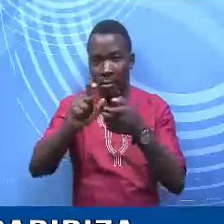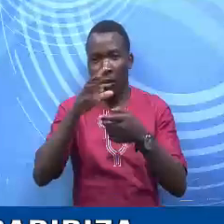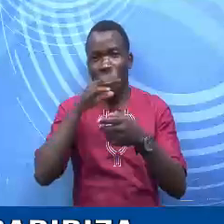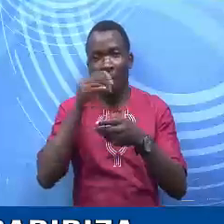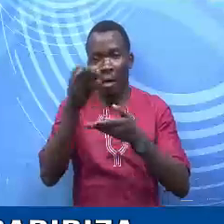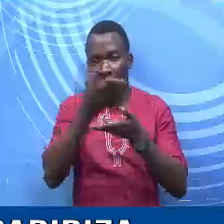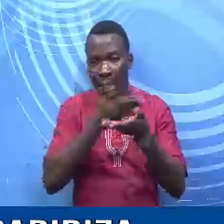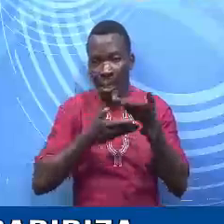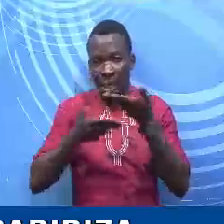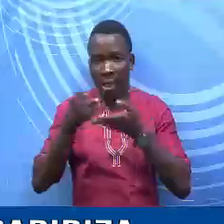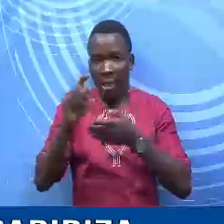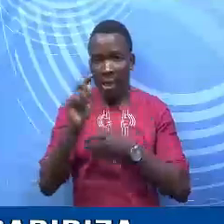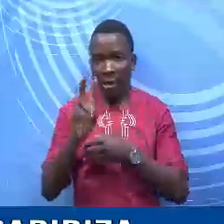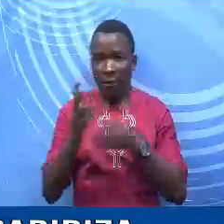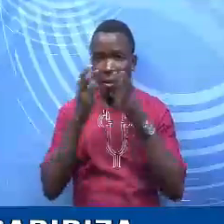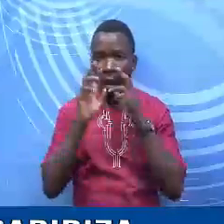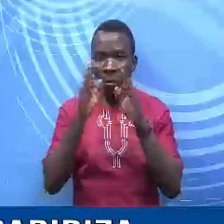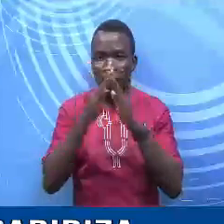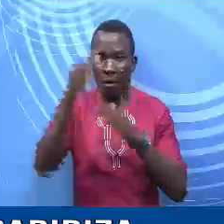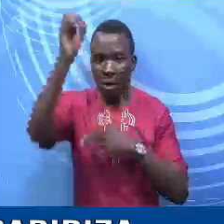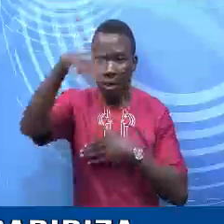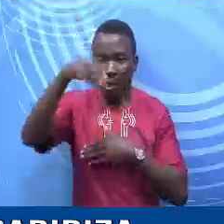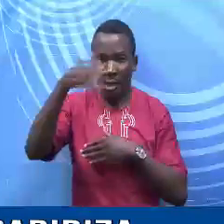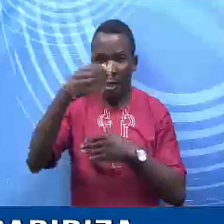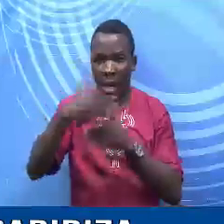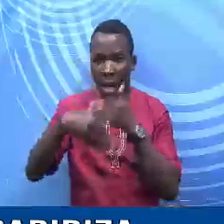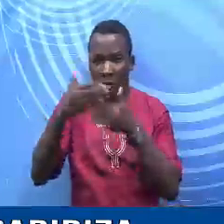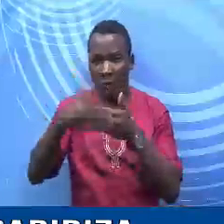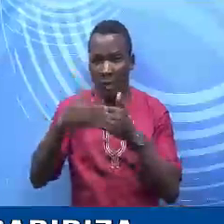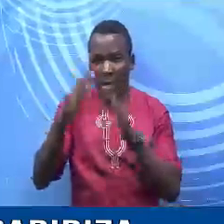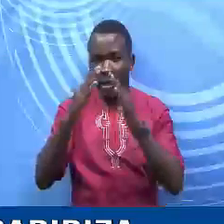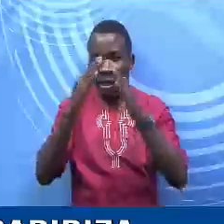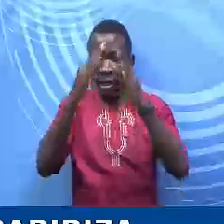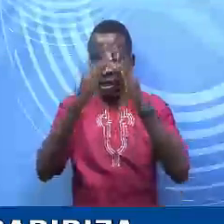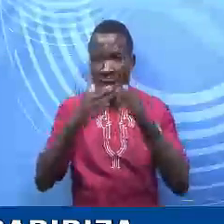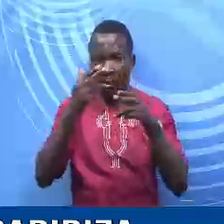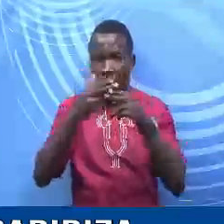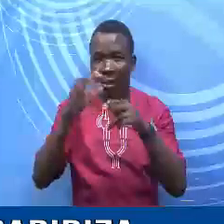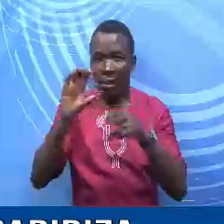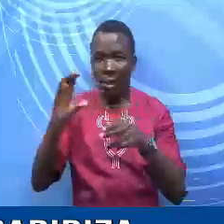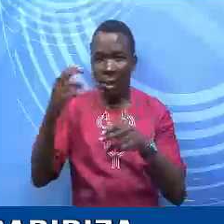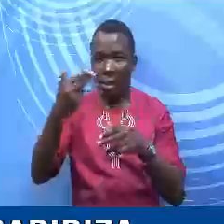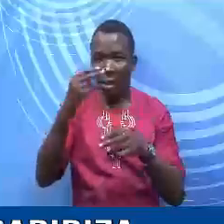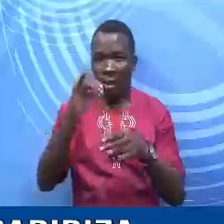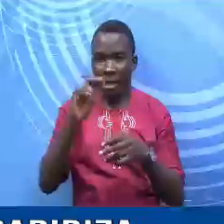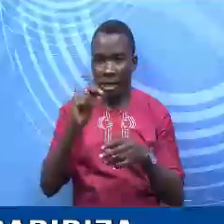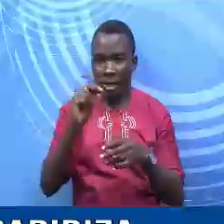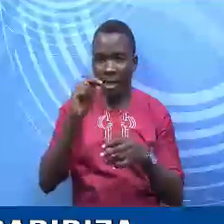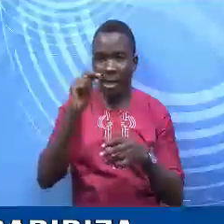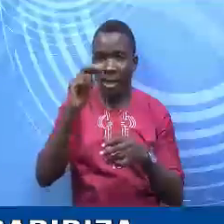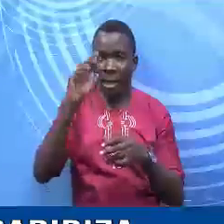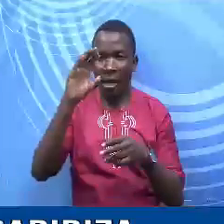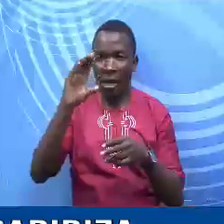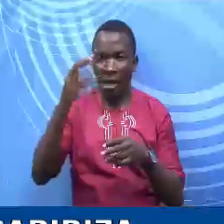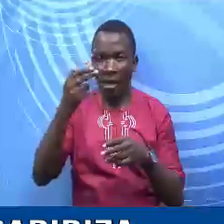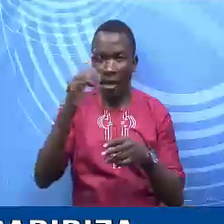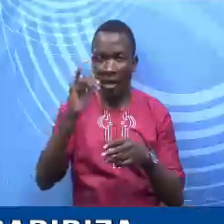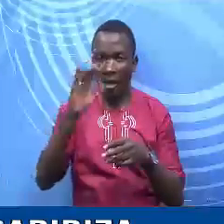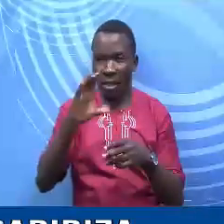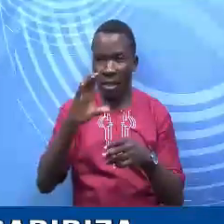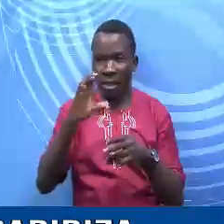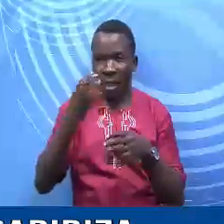TV twamusanze mu mujyi wa Kigali rwagati hafi y'inyubako y'ubucuruzi ya Chiki, ahetse abana babiri, umwe ubona ko ari mu kigero cy'umwaka umwe